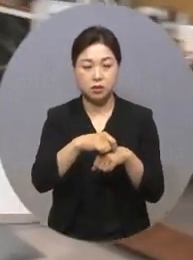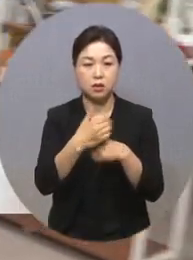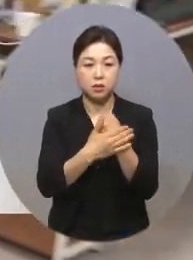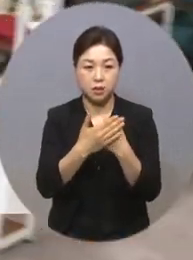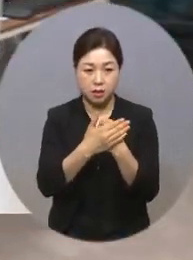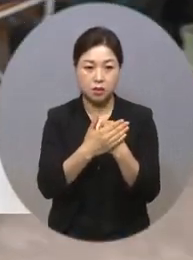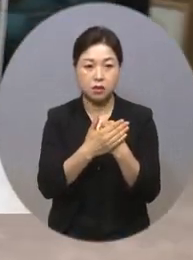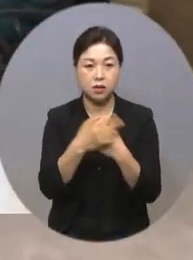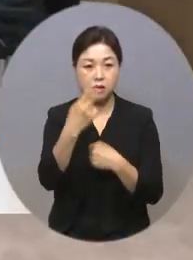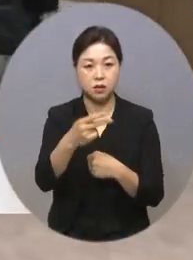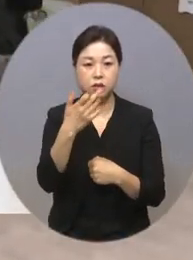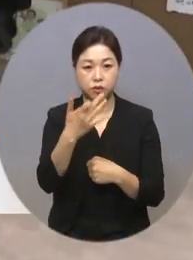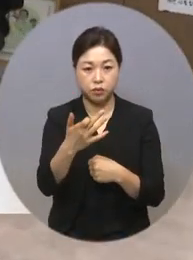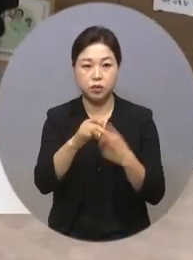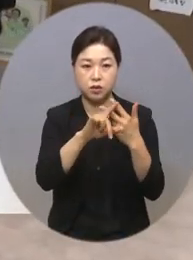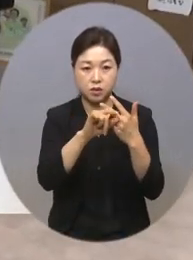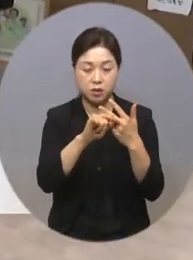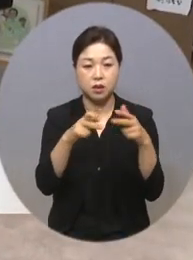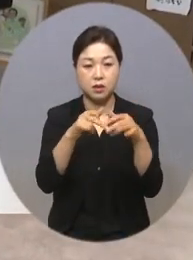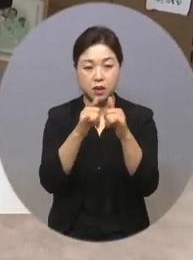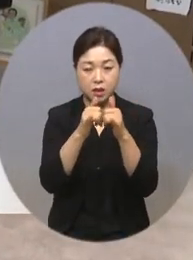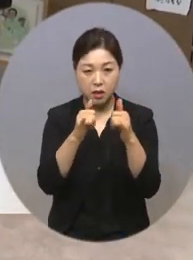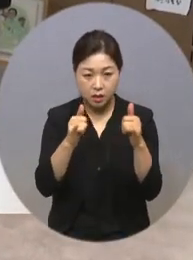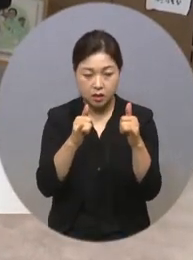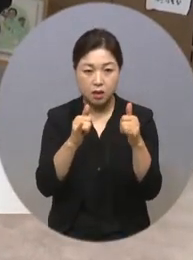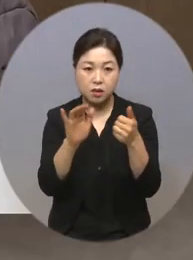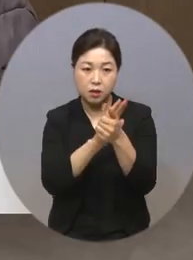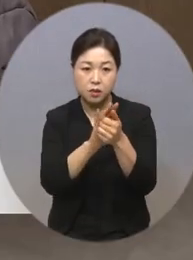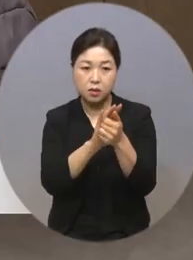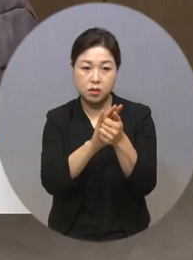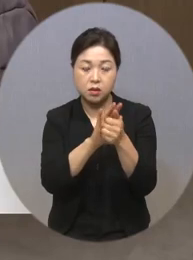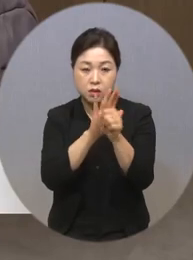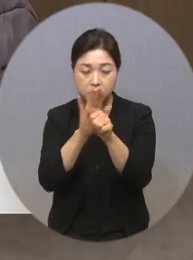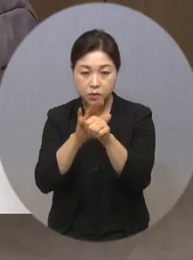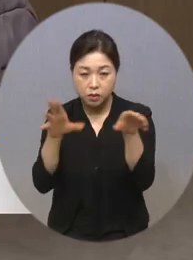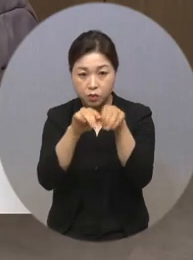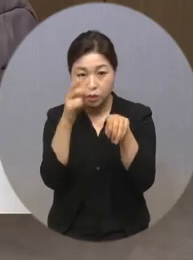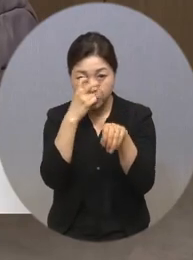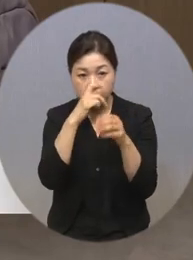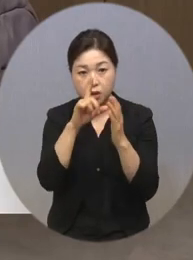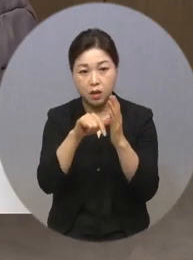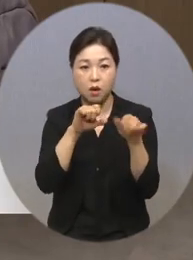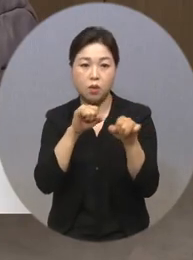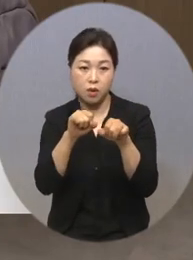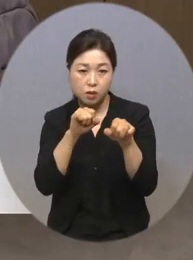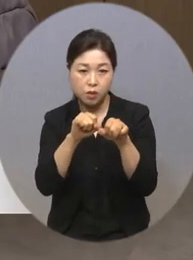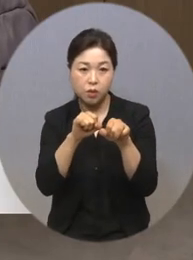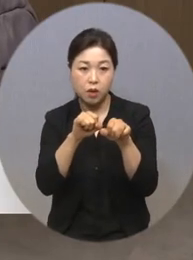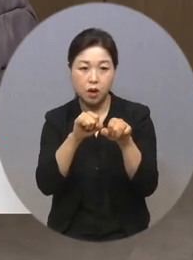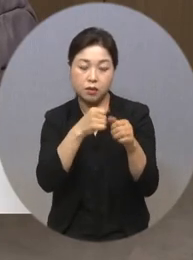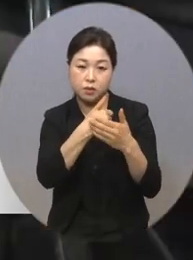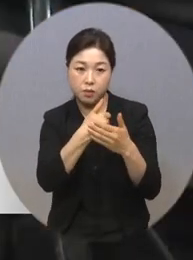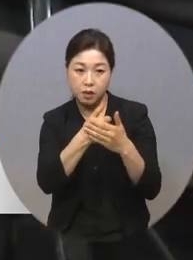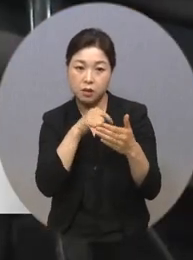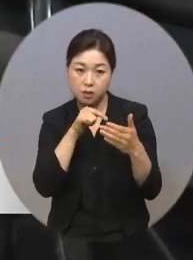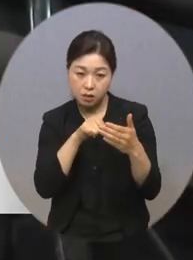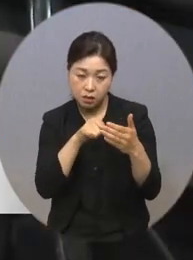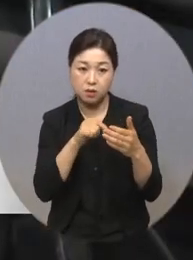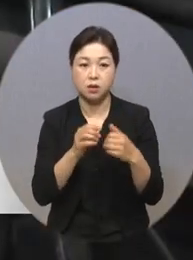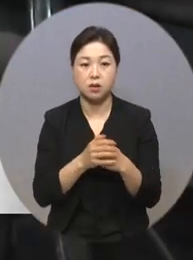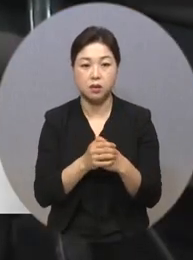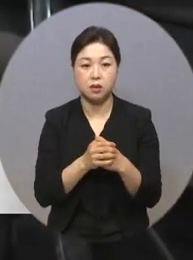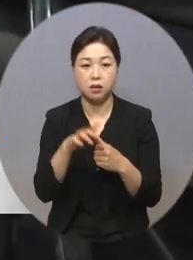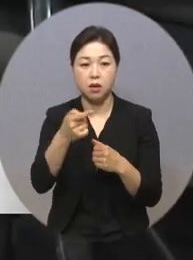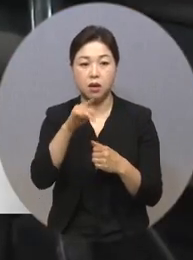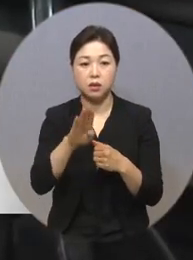2019년 7월 장애인 서비스 지원 종합조사가 도입되면서 활동지원 수급자가 종합조사 결과 급여 인정액이